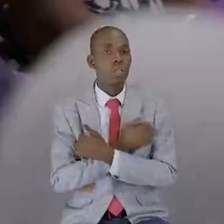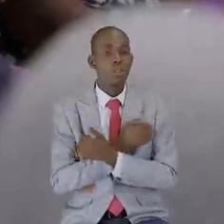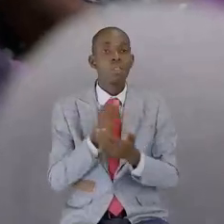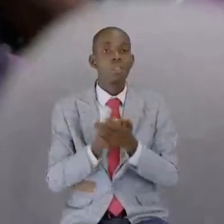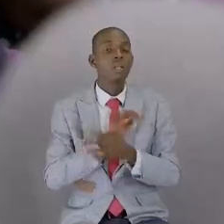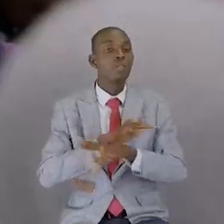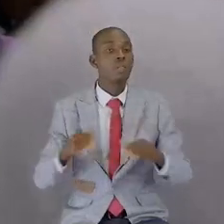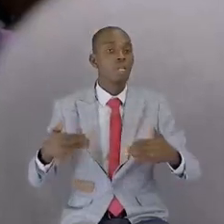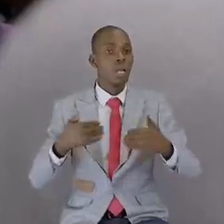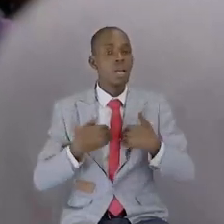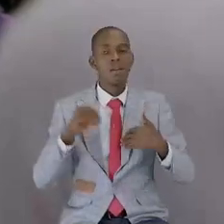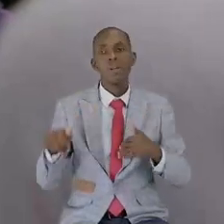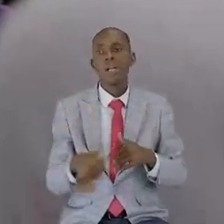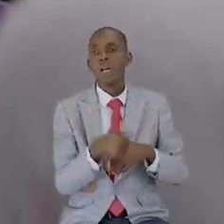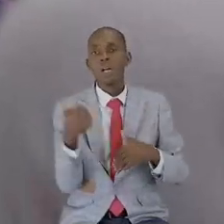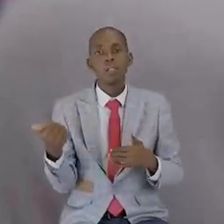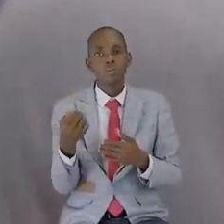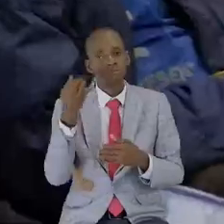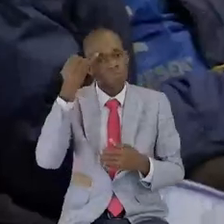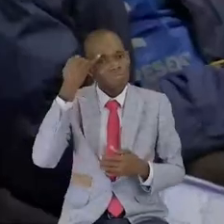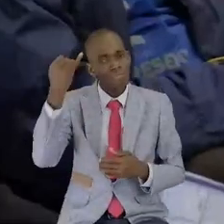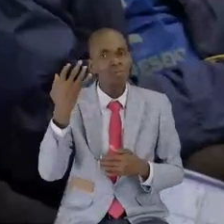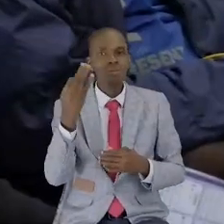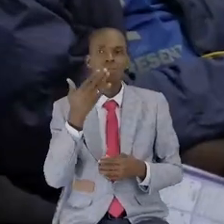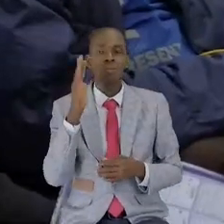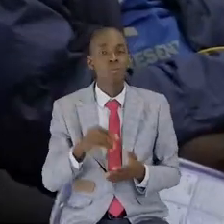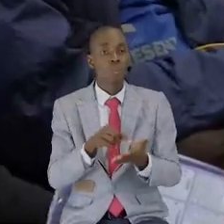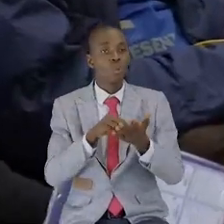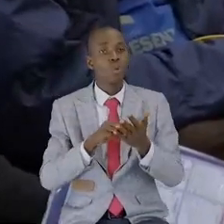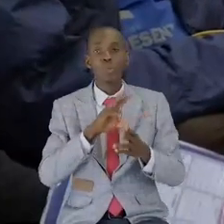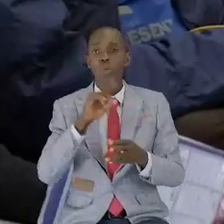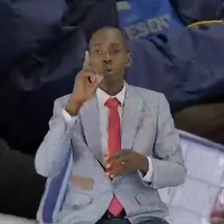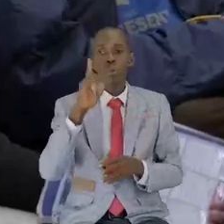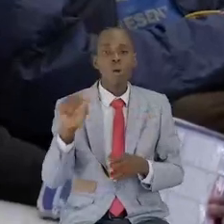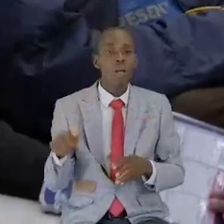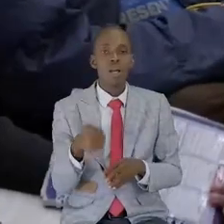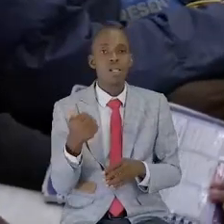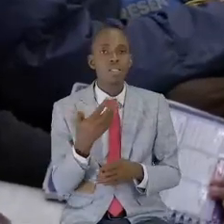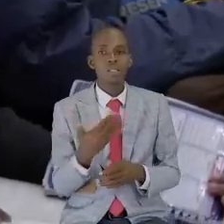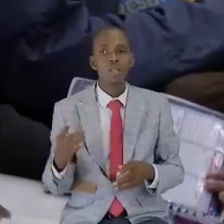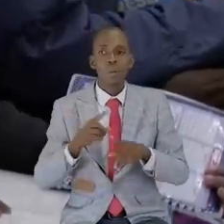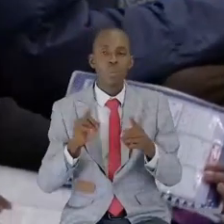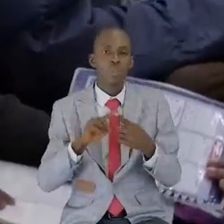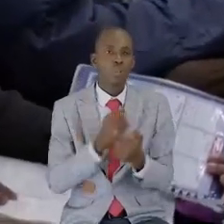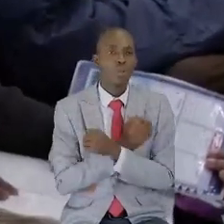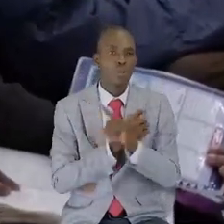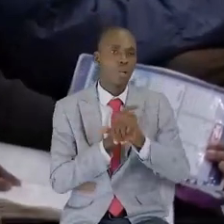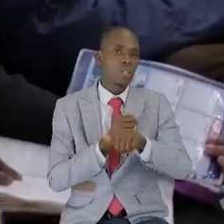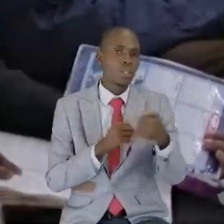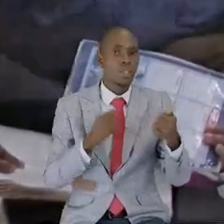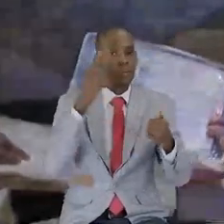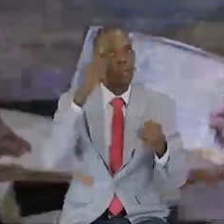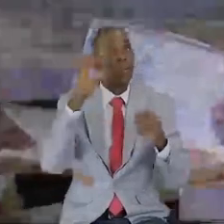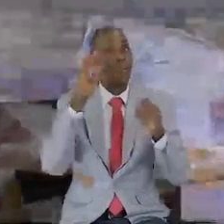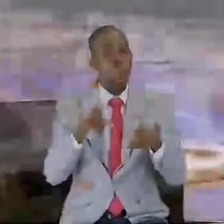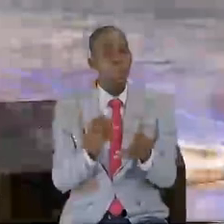n'a aucune suggestion du mal. Ne devez rien à personne, si ce n'est de vous aimer les uns les